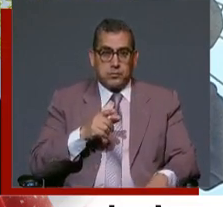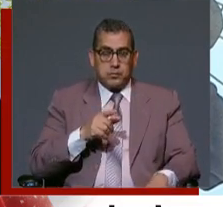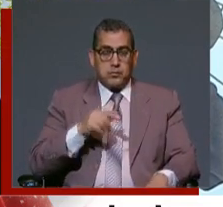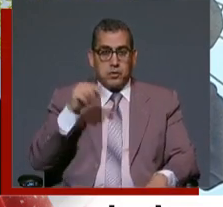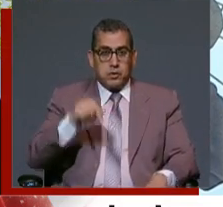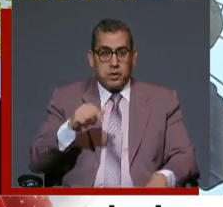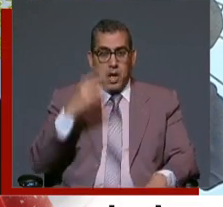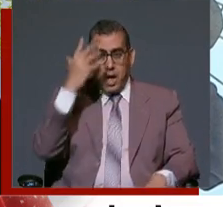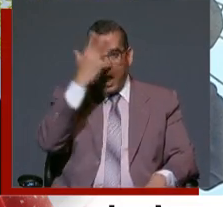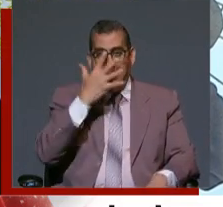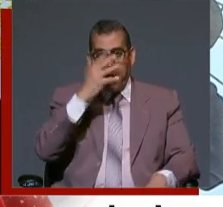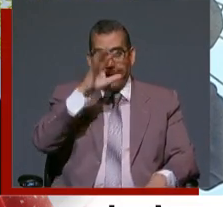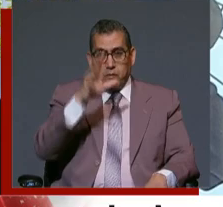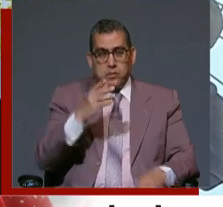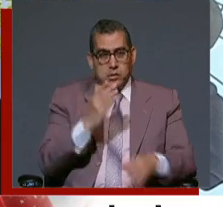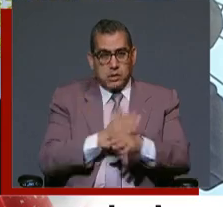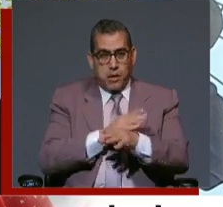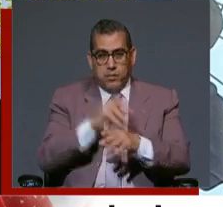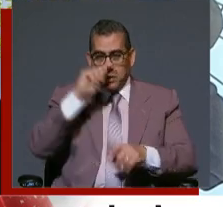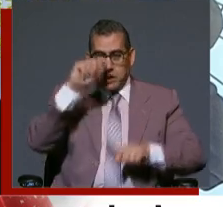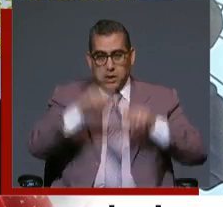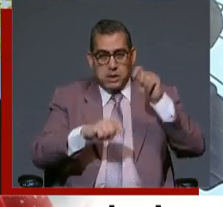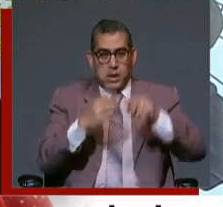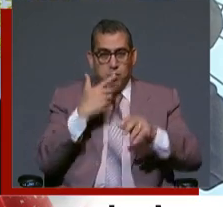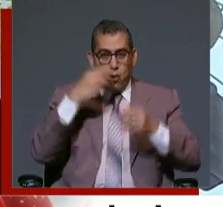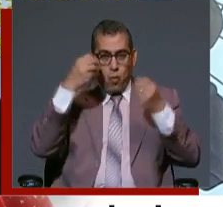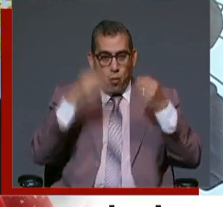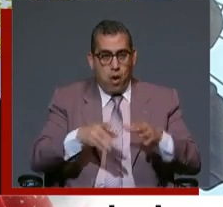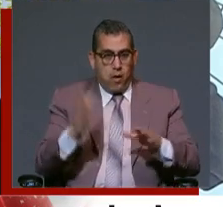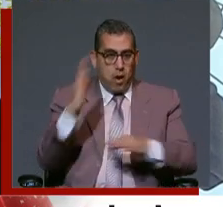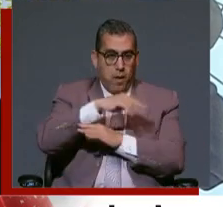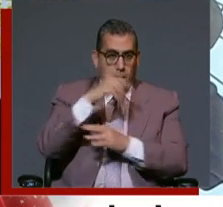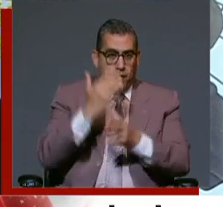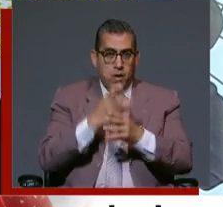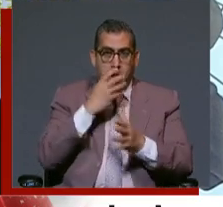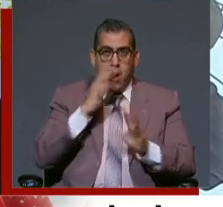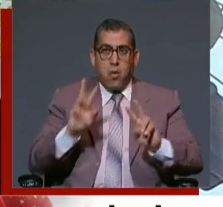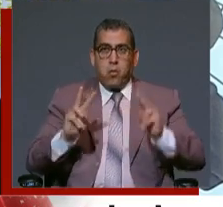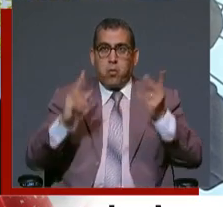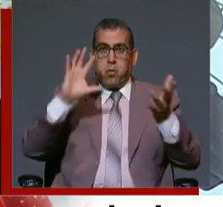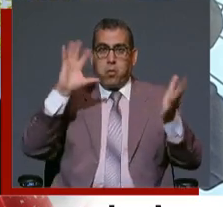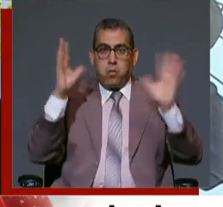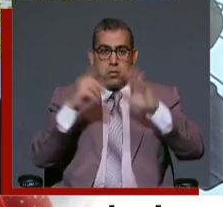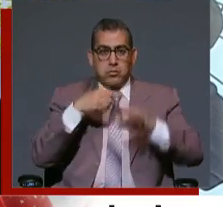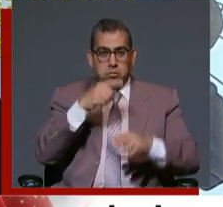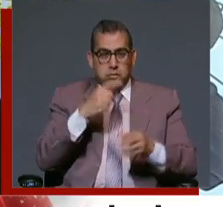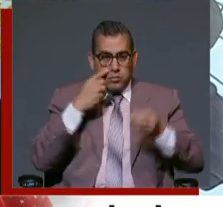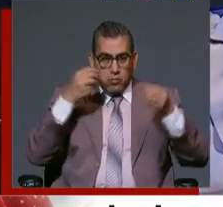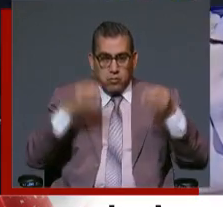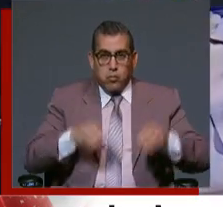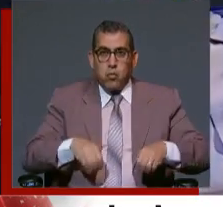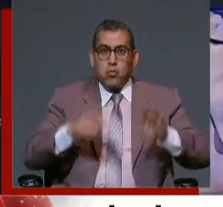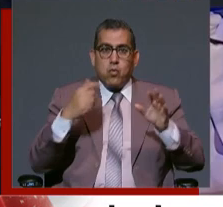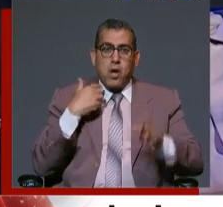أفريقيا تتعرض للدمار بسبب التغيرات المناخية، مما يجعلها تفقد بين